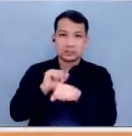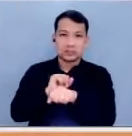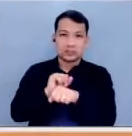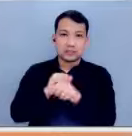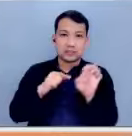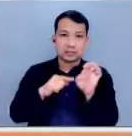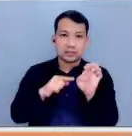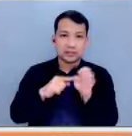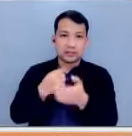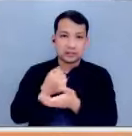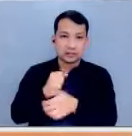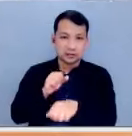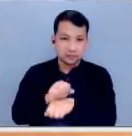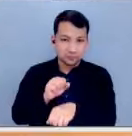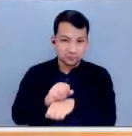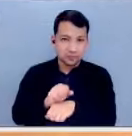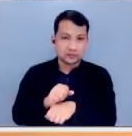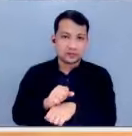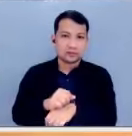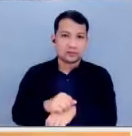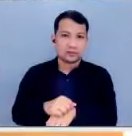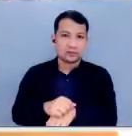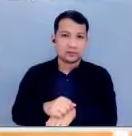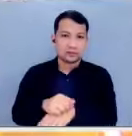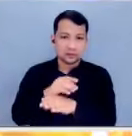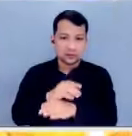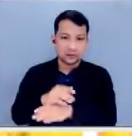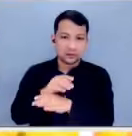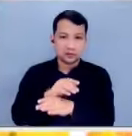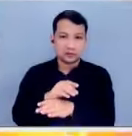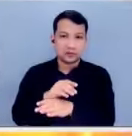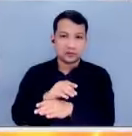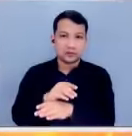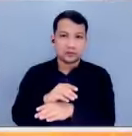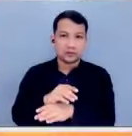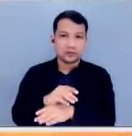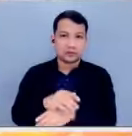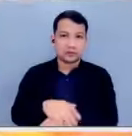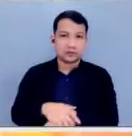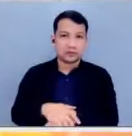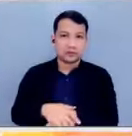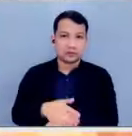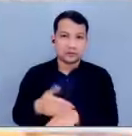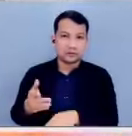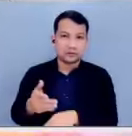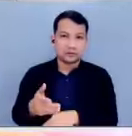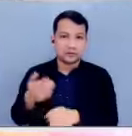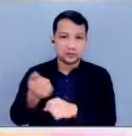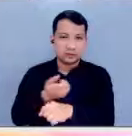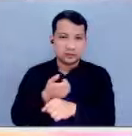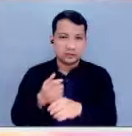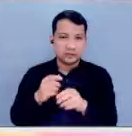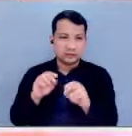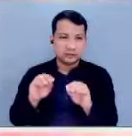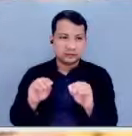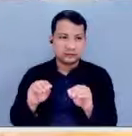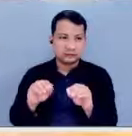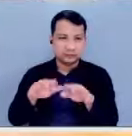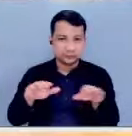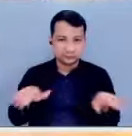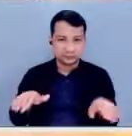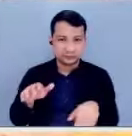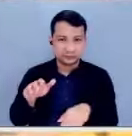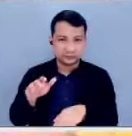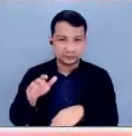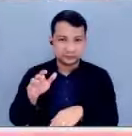Okay. Habang nag-aalaga ng family and ng kids. Oo. Mahirap pa magturo sa mga kids at sa mga parents, lalo